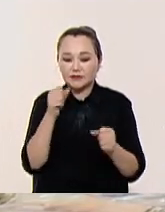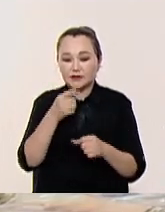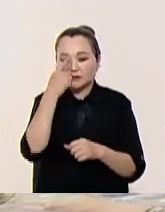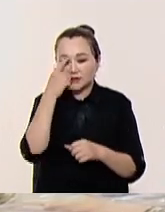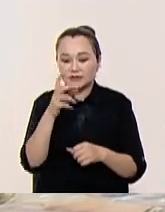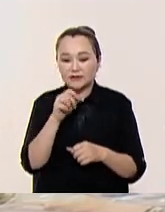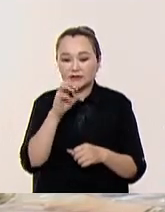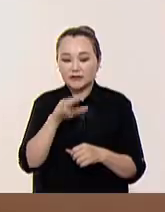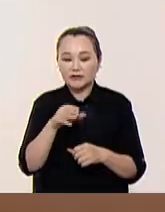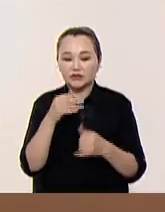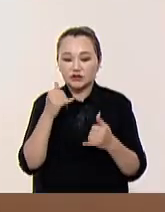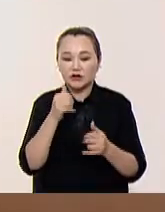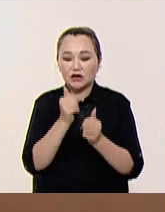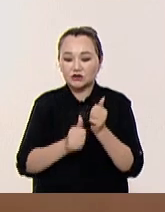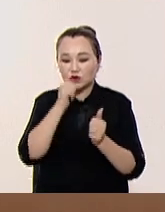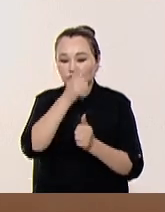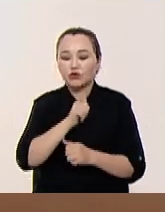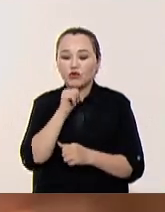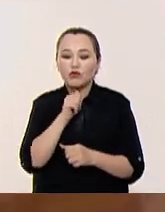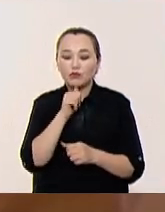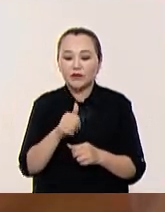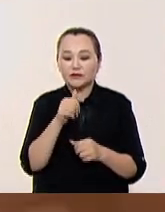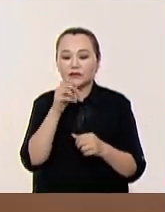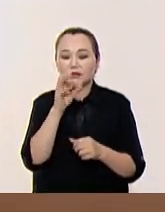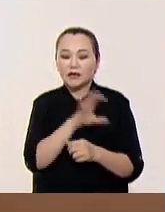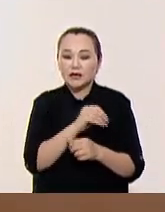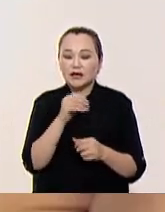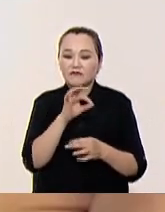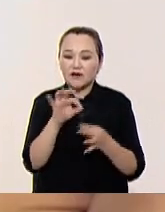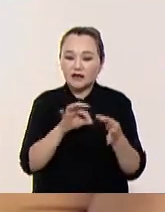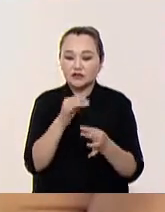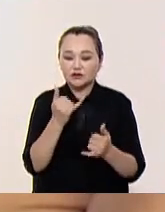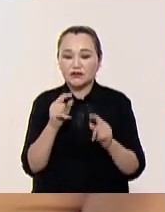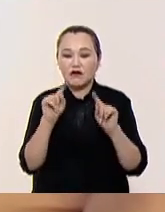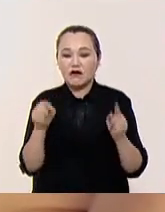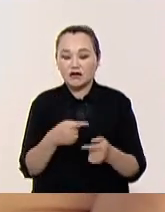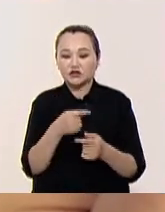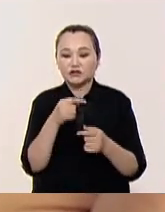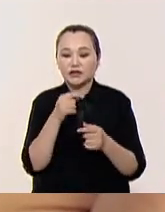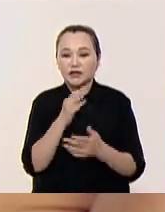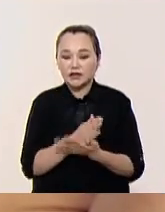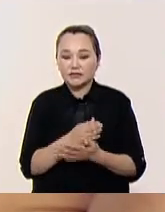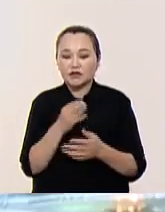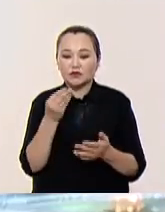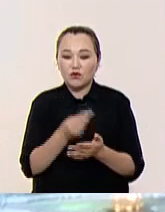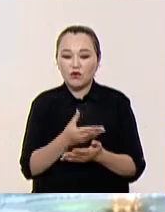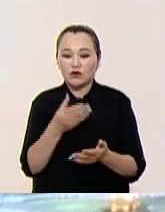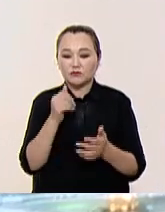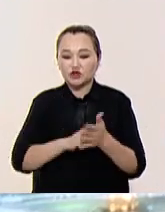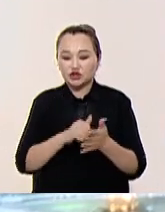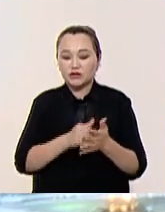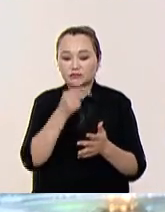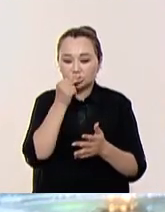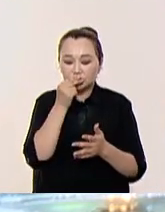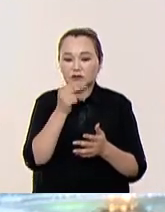Салтанат Әбдіжаппарова да жылда қайнататын компот пен тосапты биыл бірден шектеуге көшіпті. Себеп тағы да қымбатшылық. Жеміс-жидек